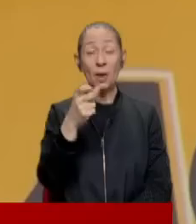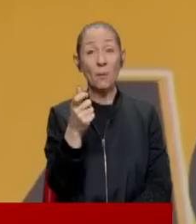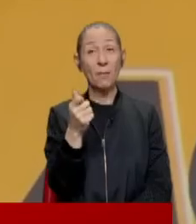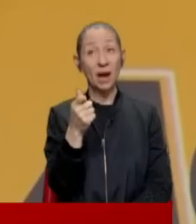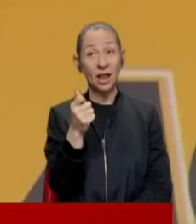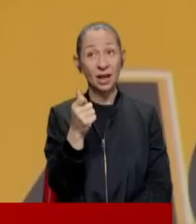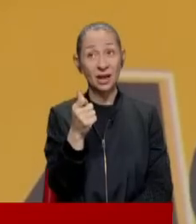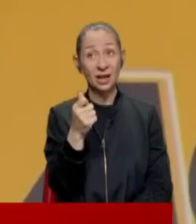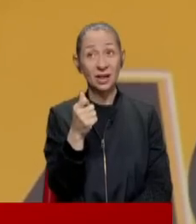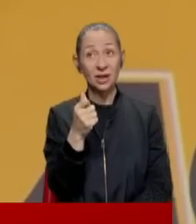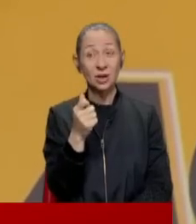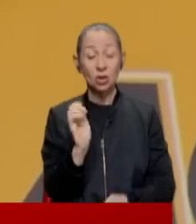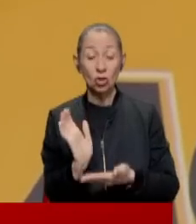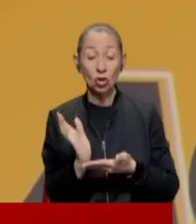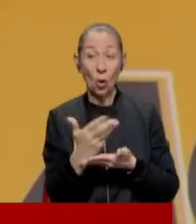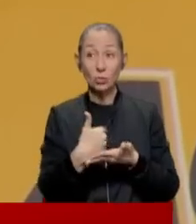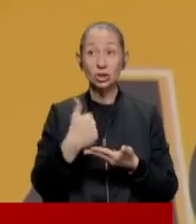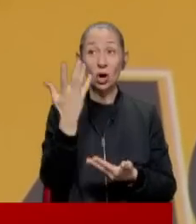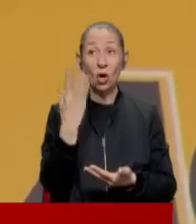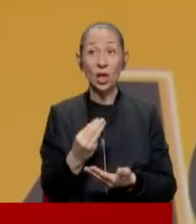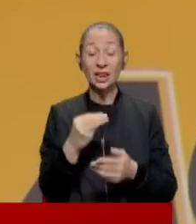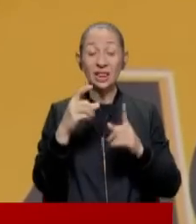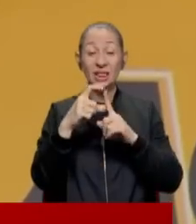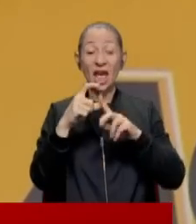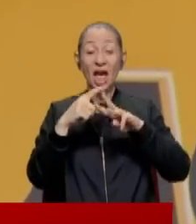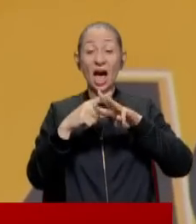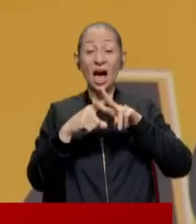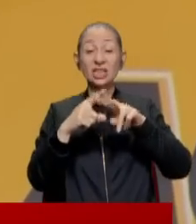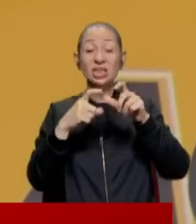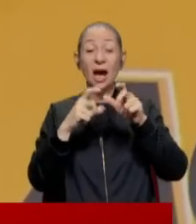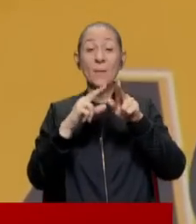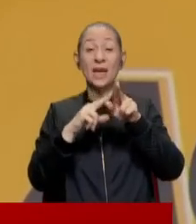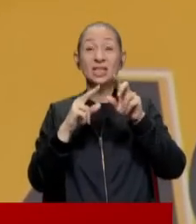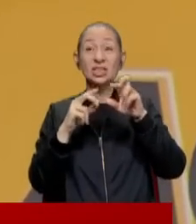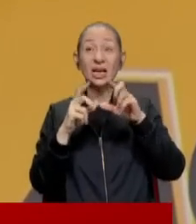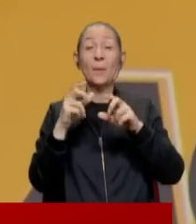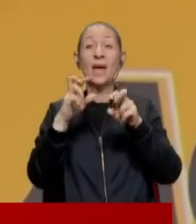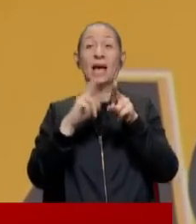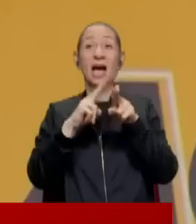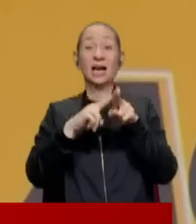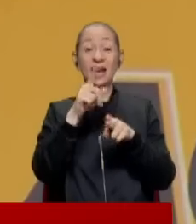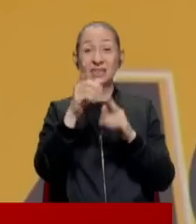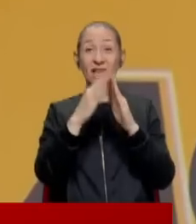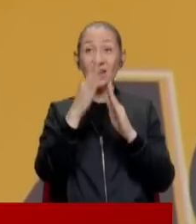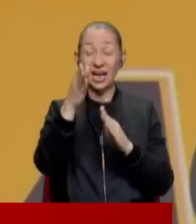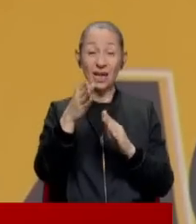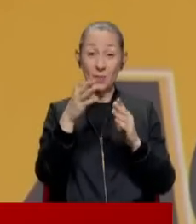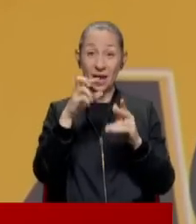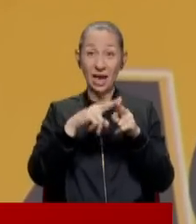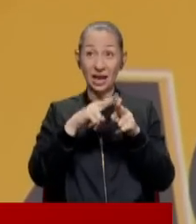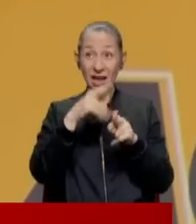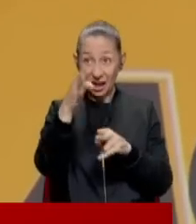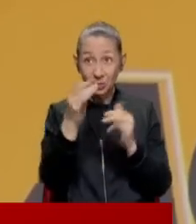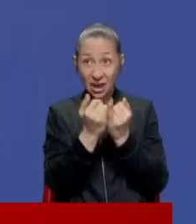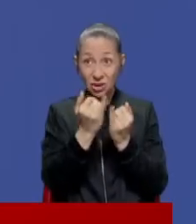paralarını toplayacak olanlar deaşkpc'li ve pkk'lıydı sizin evinize PKK'lı